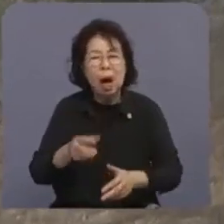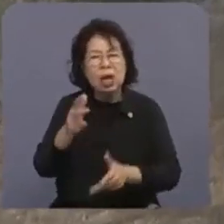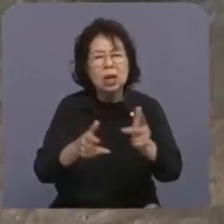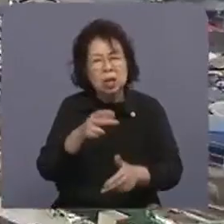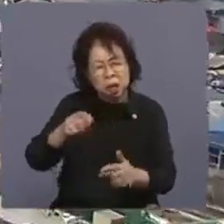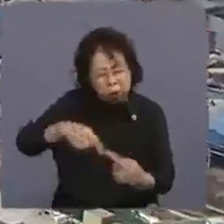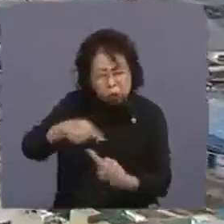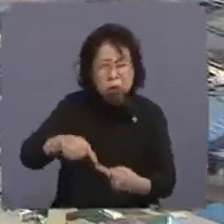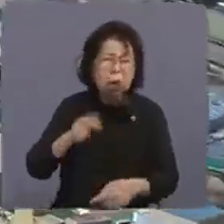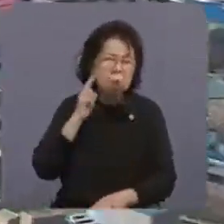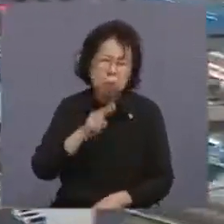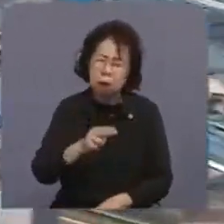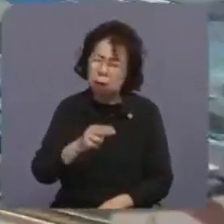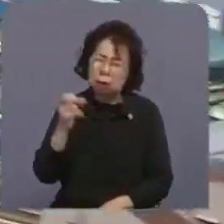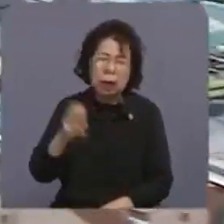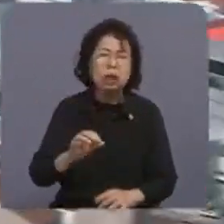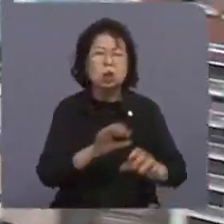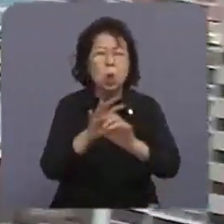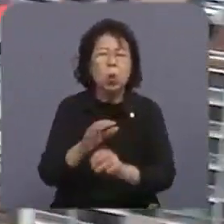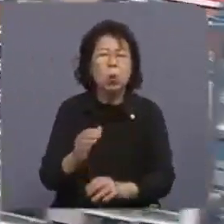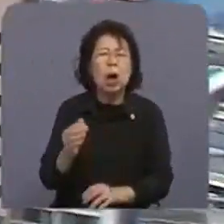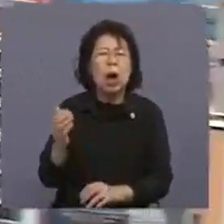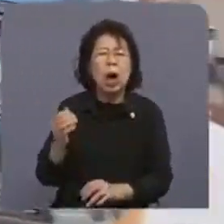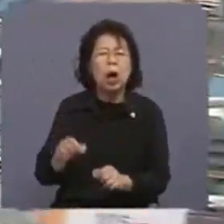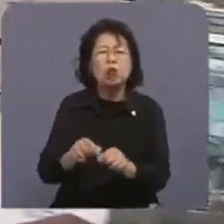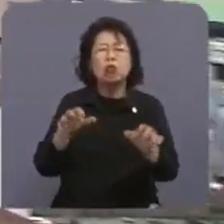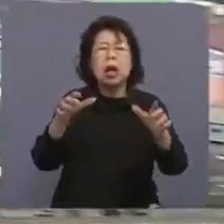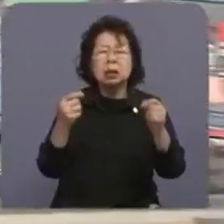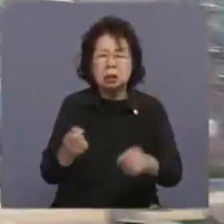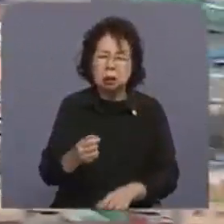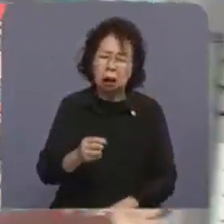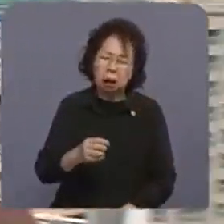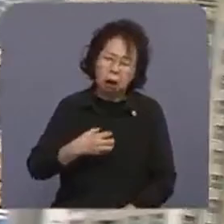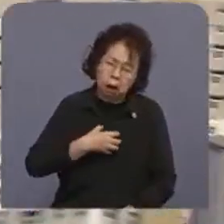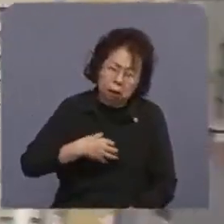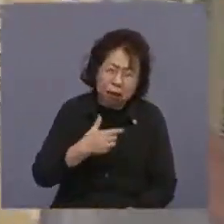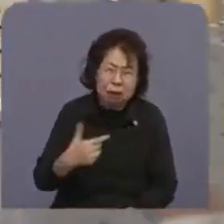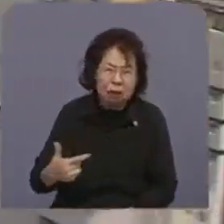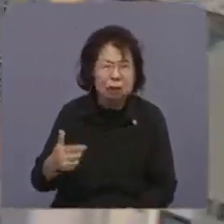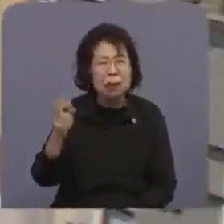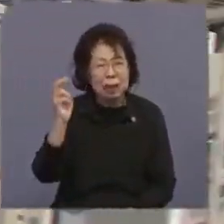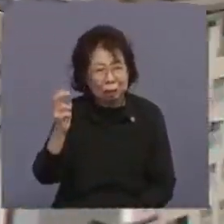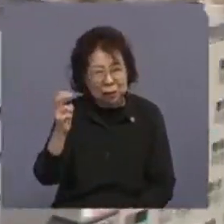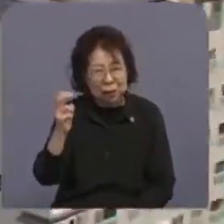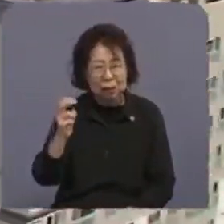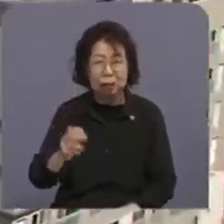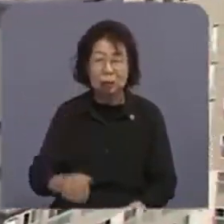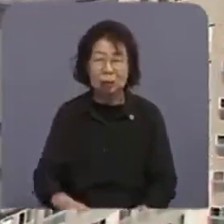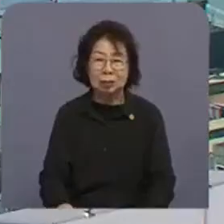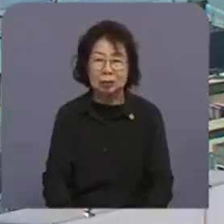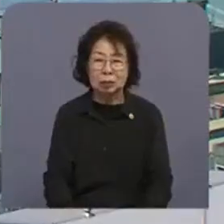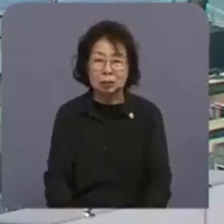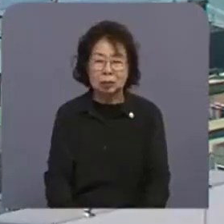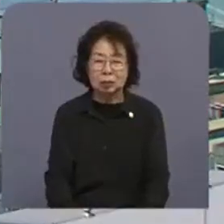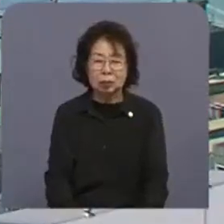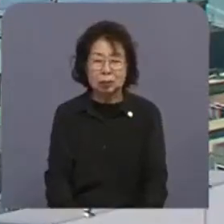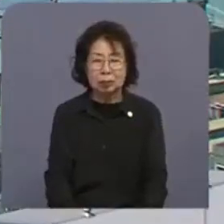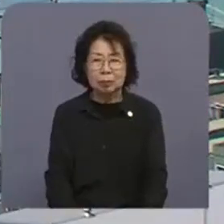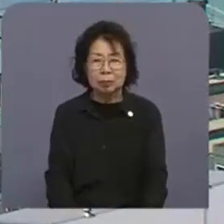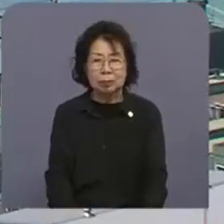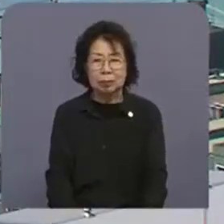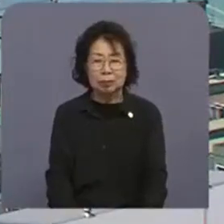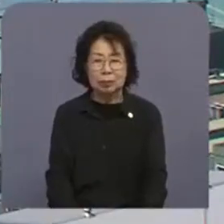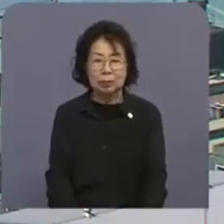경령 사정이 다시 코로나 19 대유행 수준으로 돌아갈 가능성마저 제기된다고 밝혔습니다 KBS